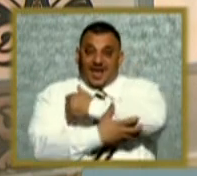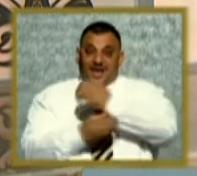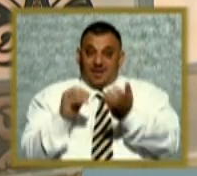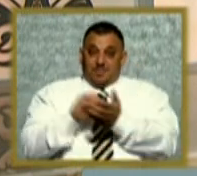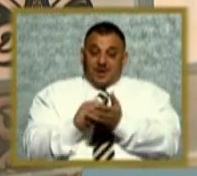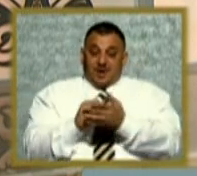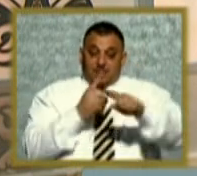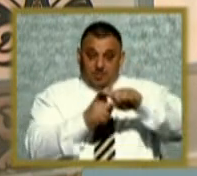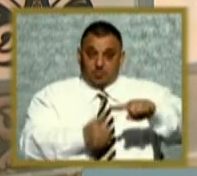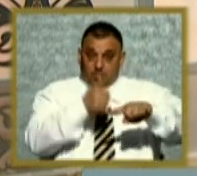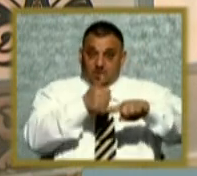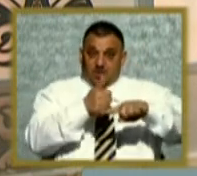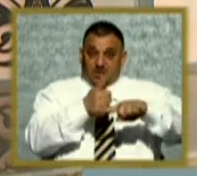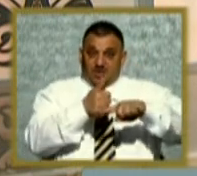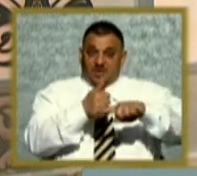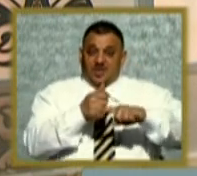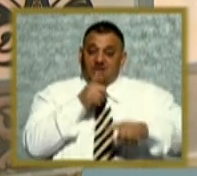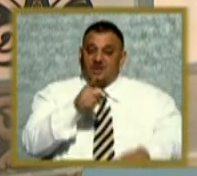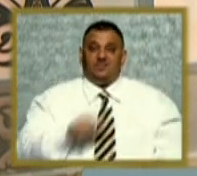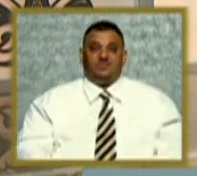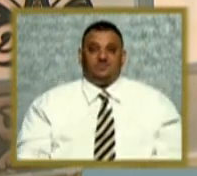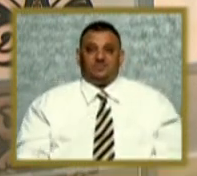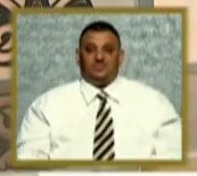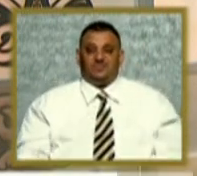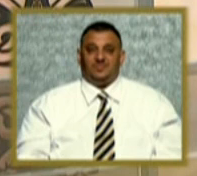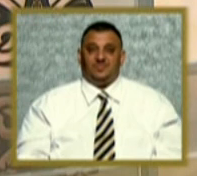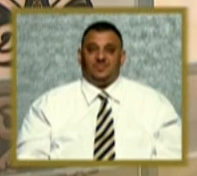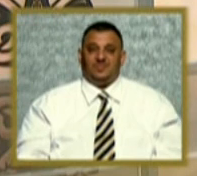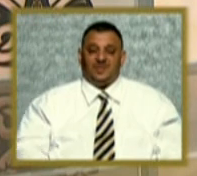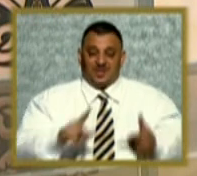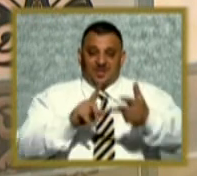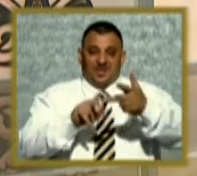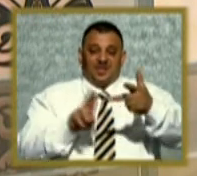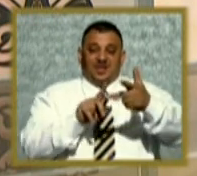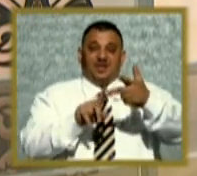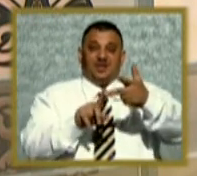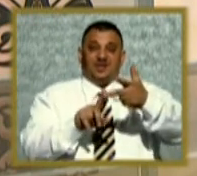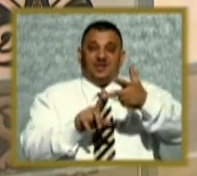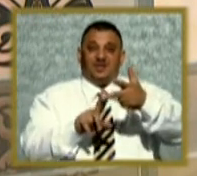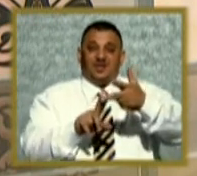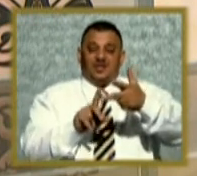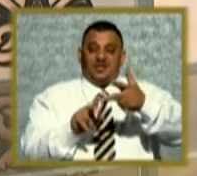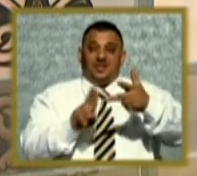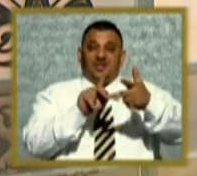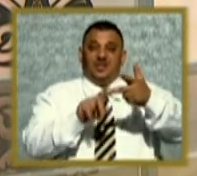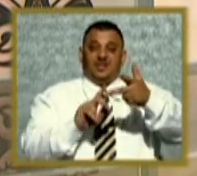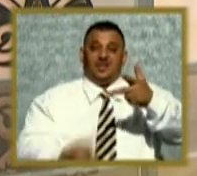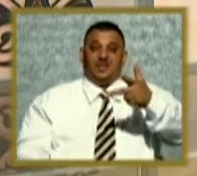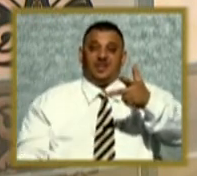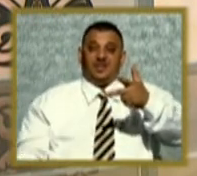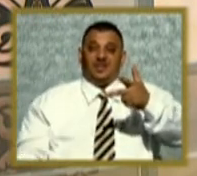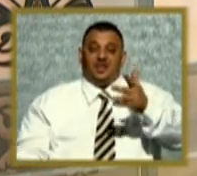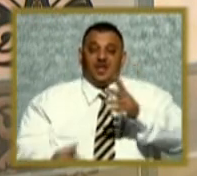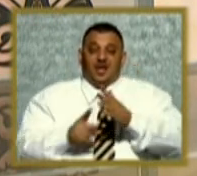المسلم؟ طيب الله يرضى عليك يا مرحبا. واللي سوري يعني العفو. والسؤال الثالث اللي